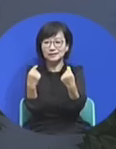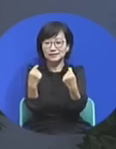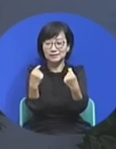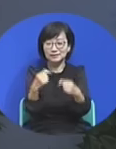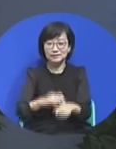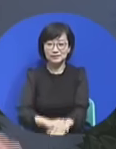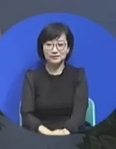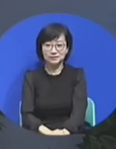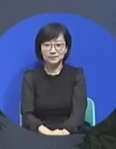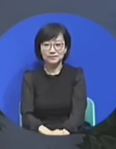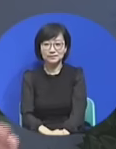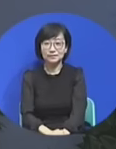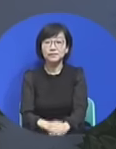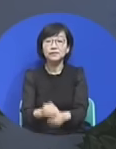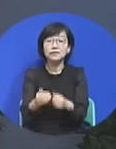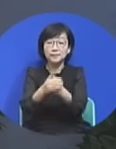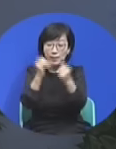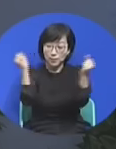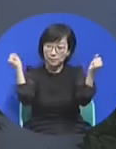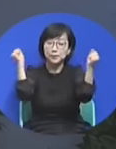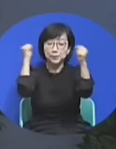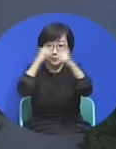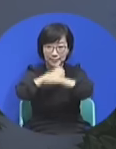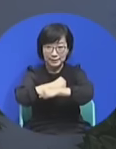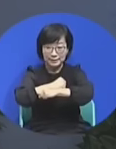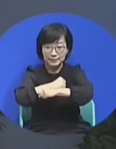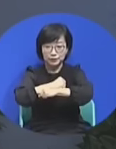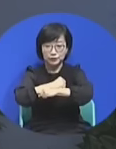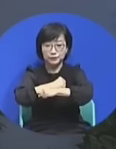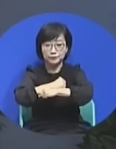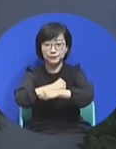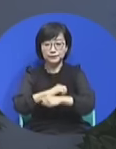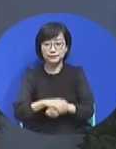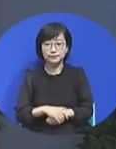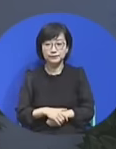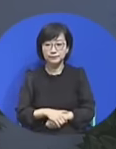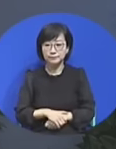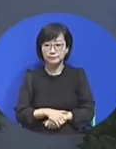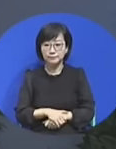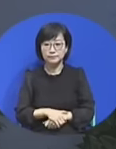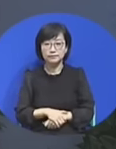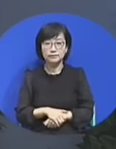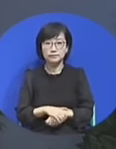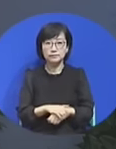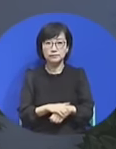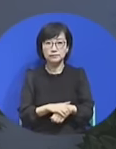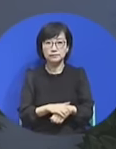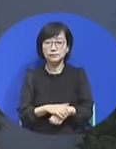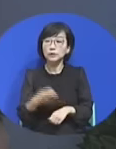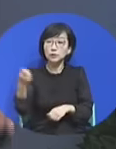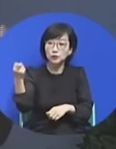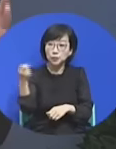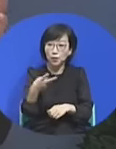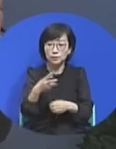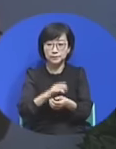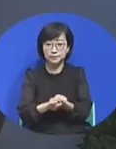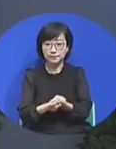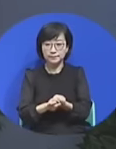now. Egypt was that way. 그래서 망했습니다. That's why they perished. 그걸로 끝난 게 아닙니다. It doesn't just end with that. 경제를